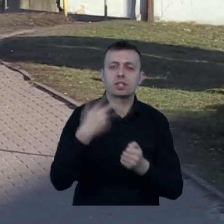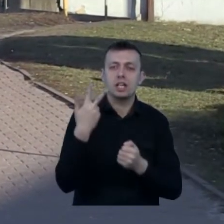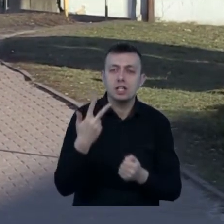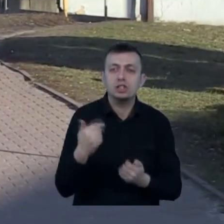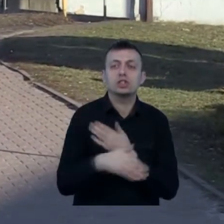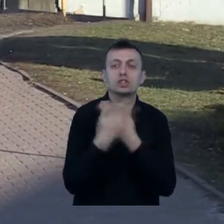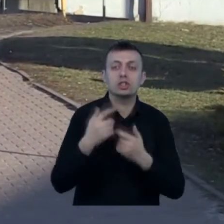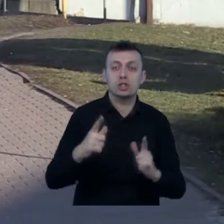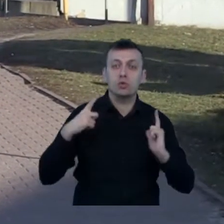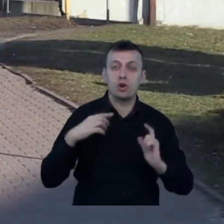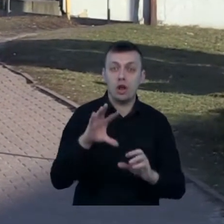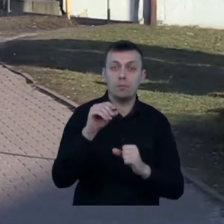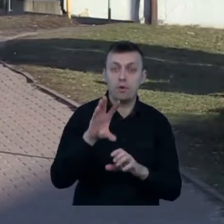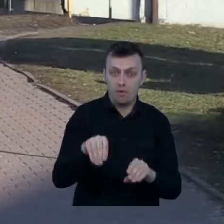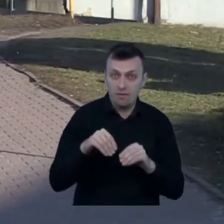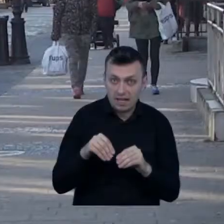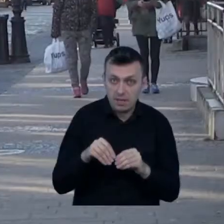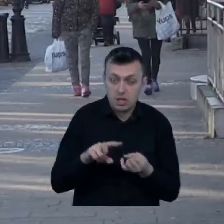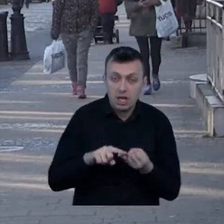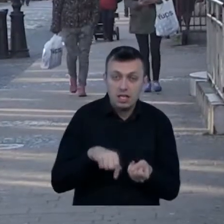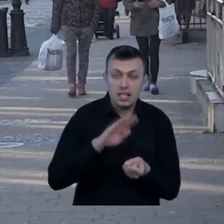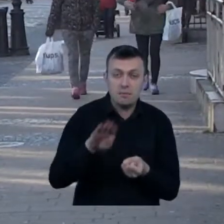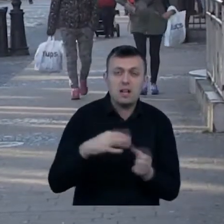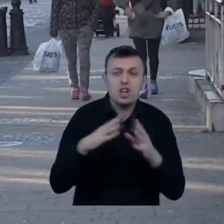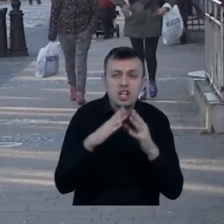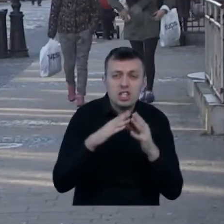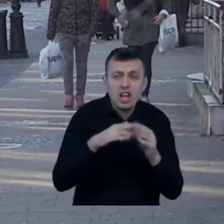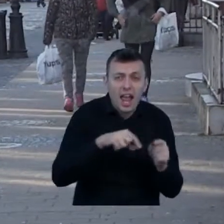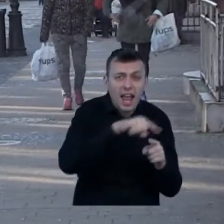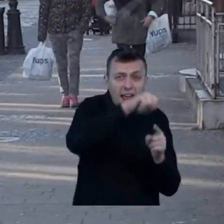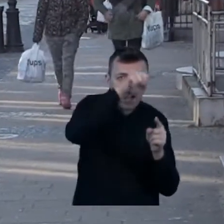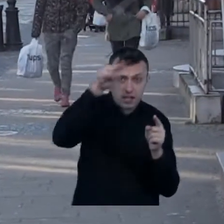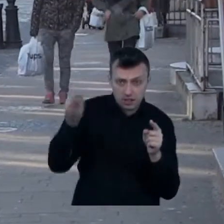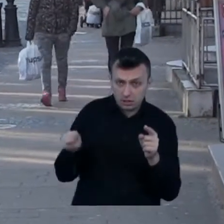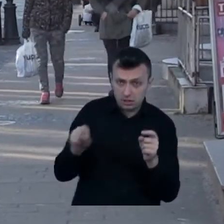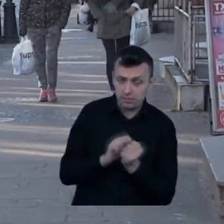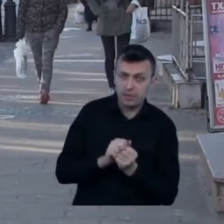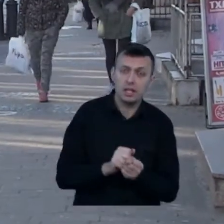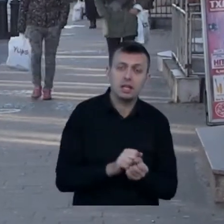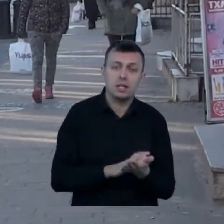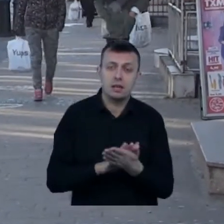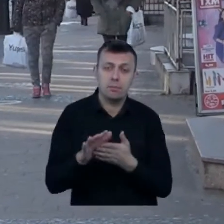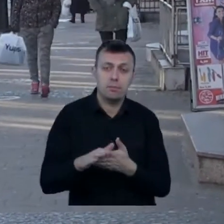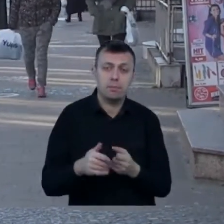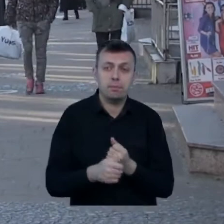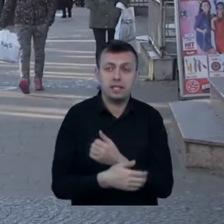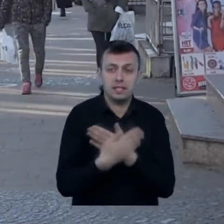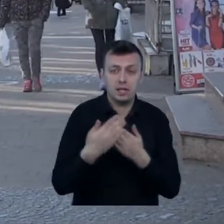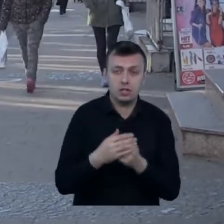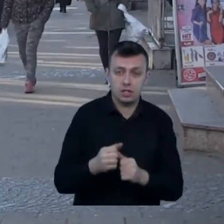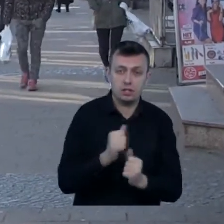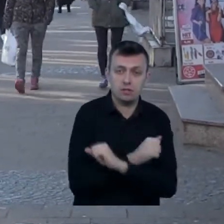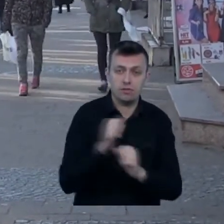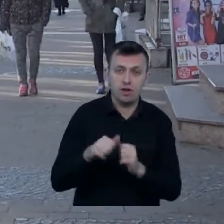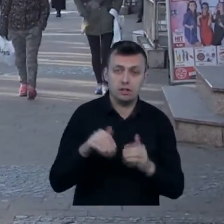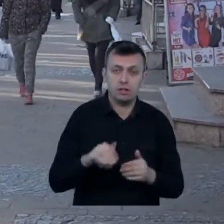wypoczynku. Prawdziwą wisienką na torcie będzie zaś grudzień. 3 dni urlopu pozwolą na aż 10 dni wolnego. W przyszłym roku bardzo ciekawy układ dni